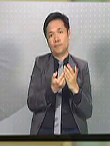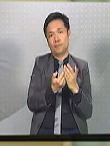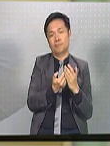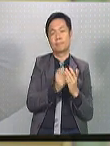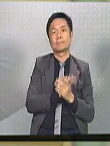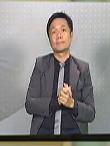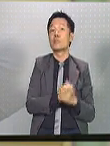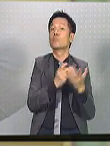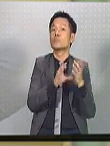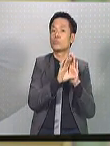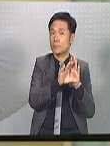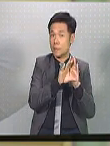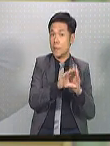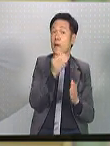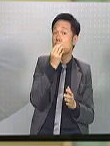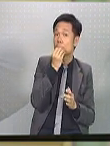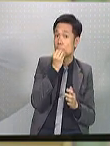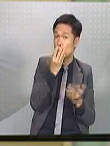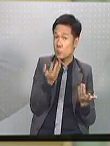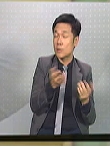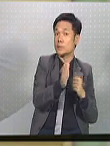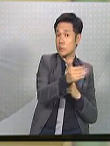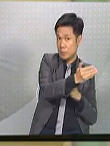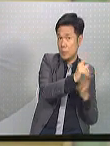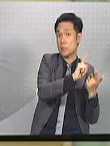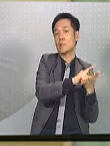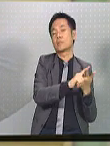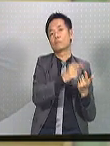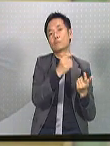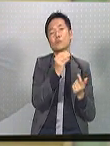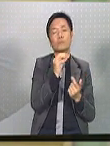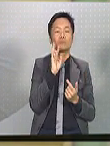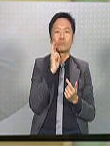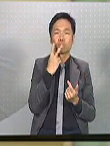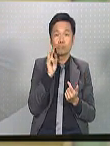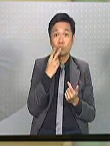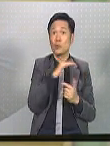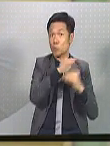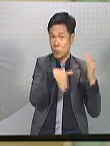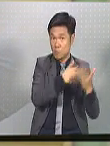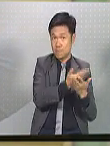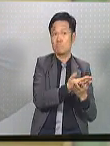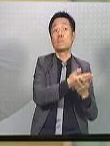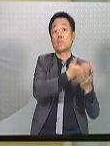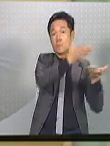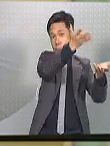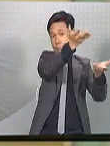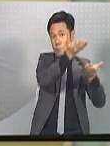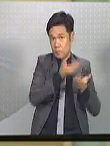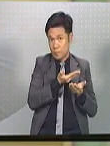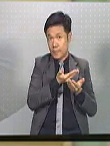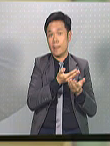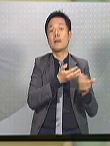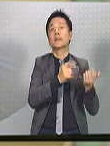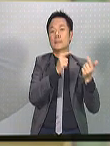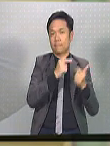sebagai contoh bahan makanan seperti ikan sayur dan sebagainya boleh diperolehi dari segi